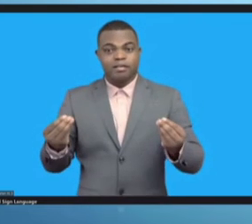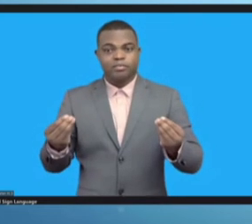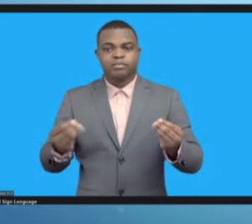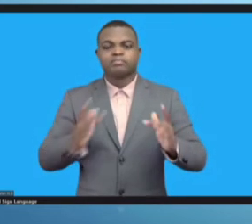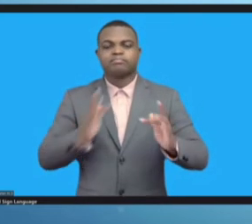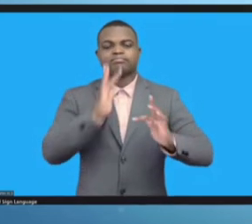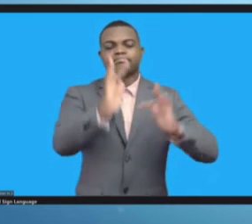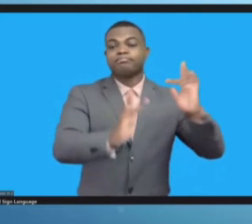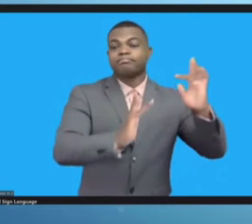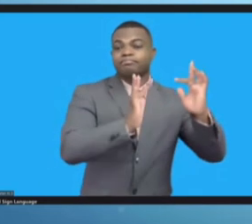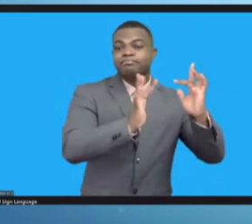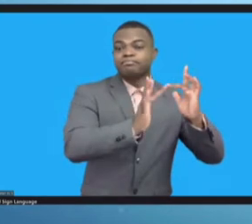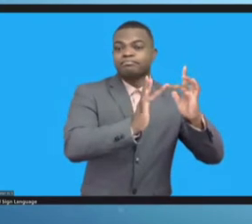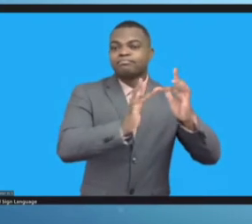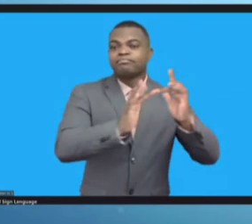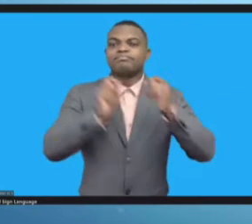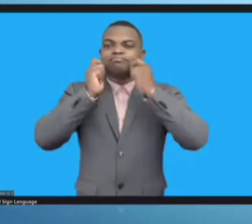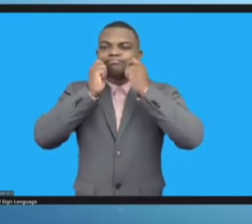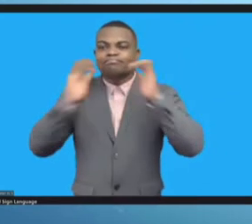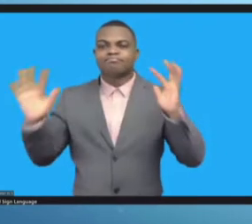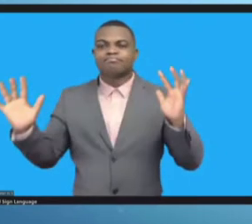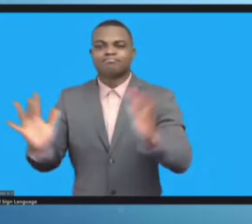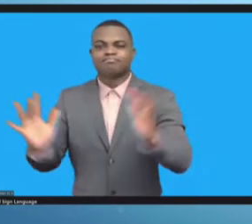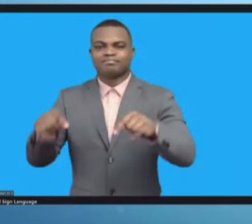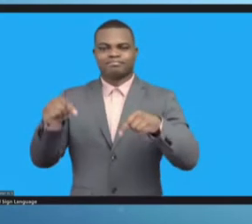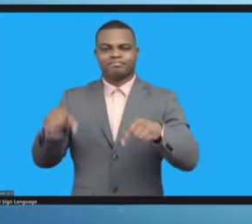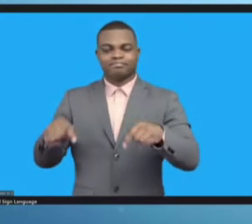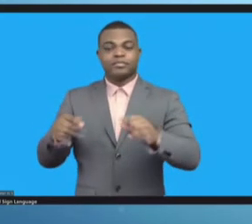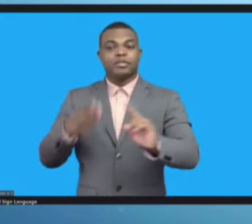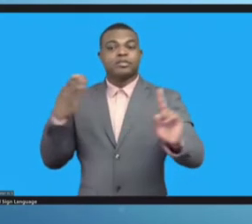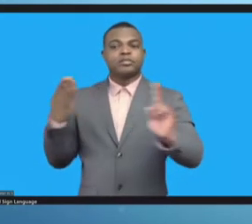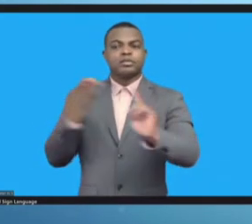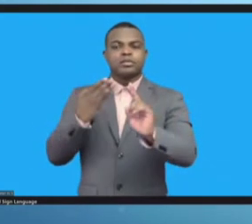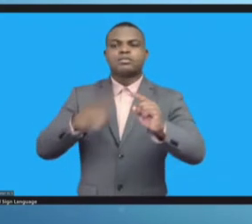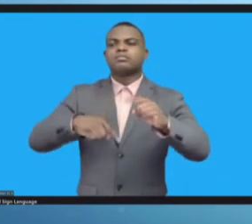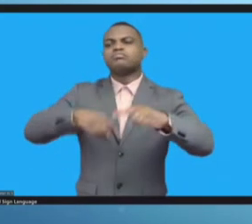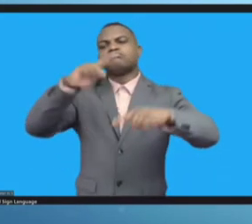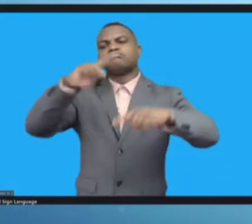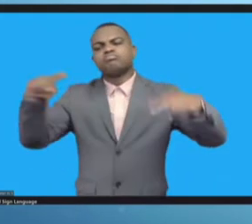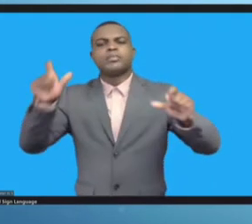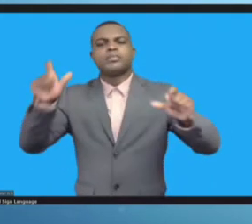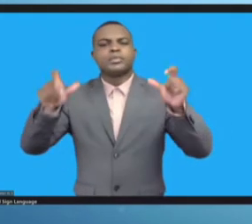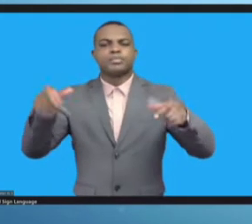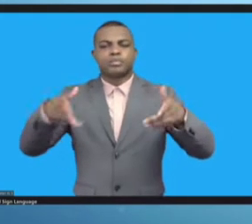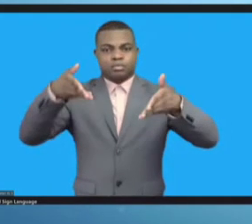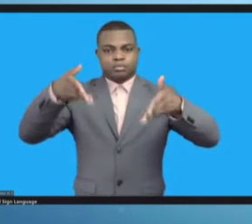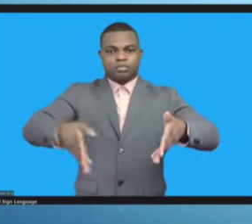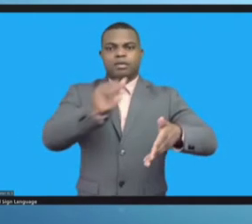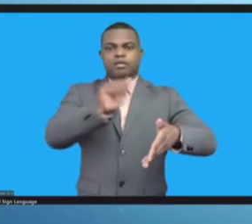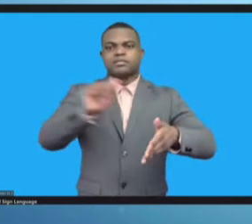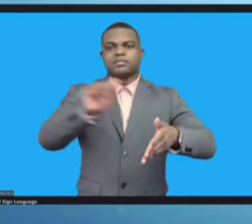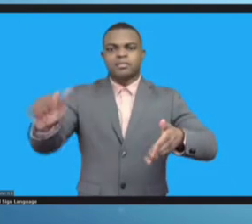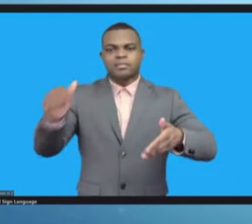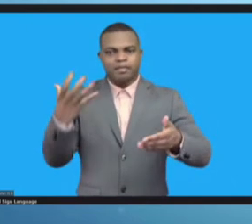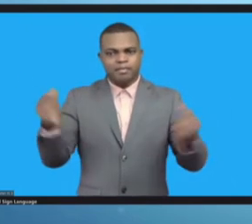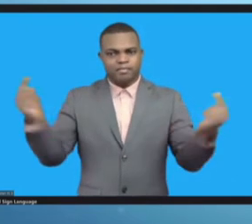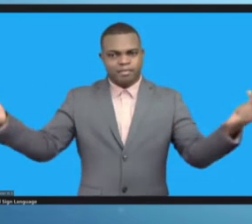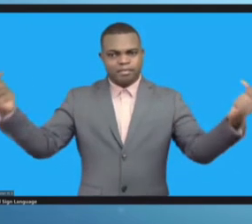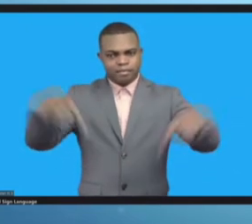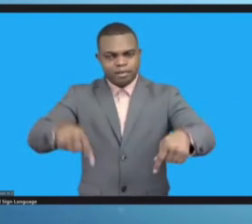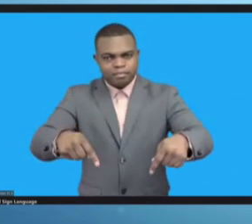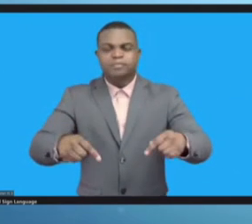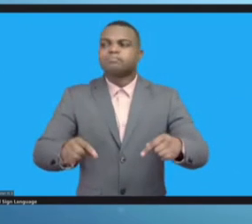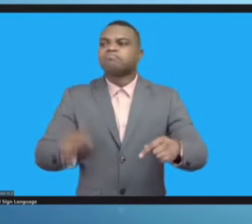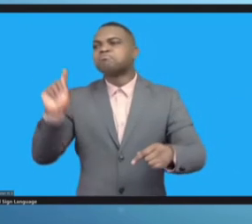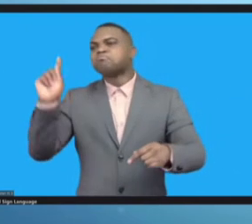connectés de façon équitable. Il s'agit donc d'une plateforme unique numérique permettant à